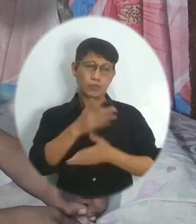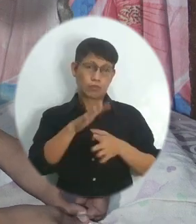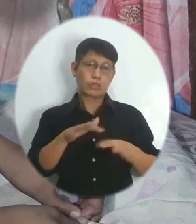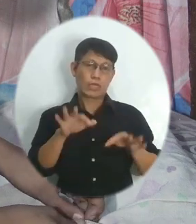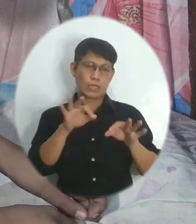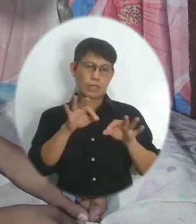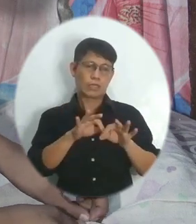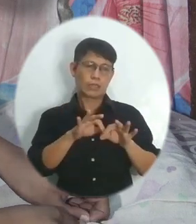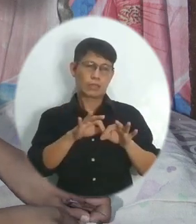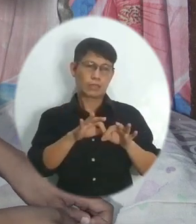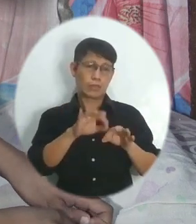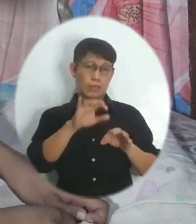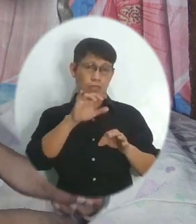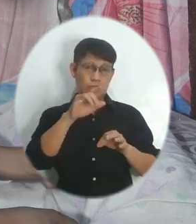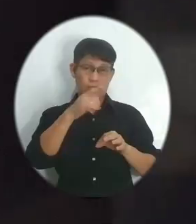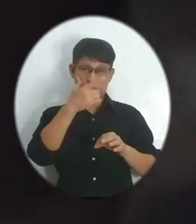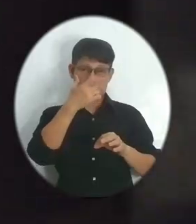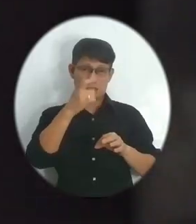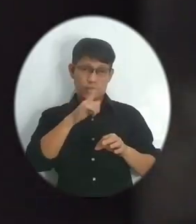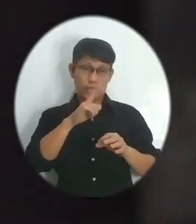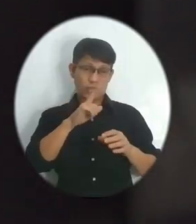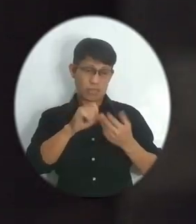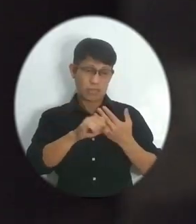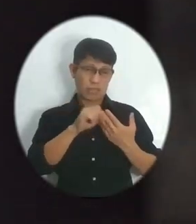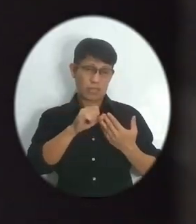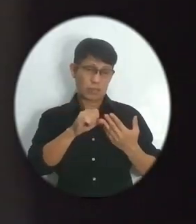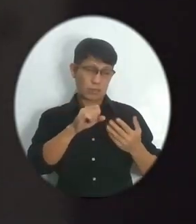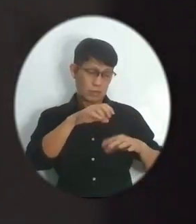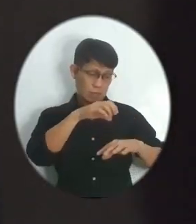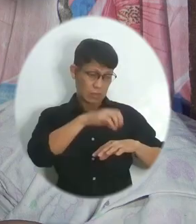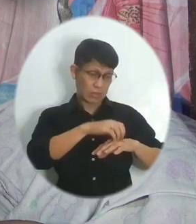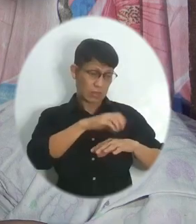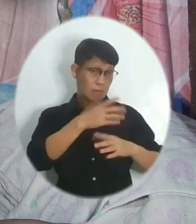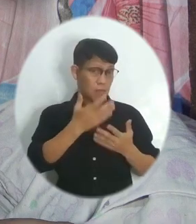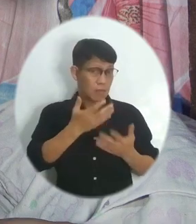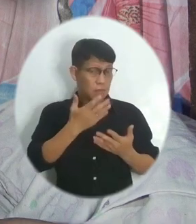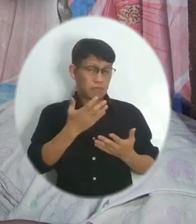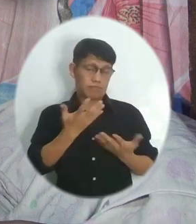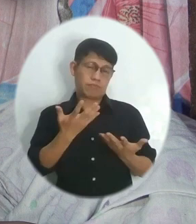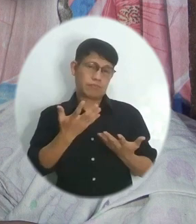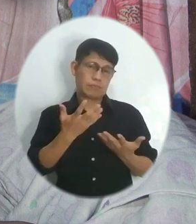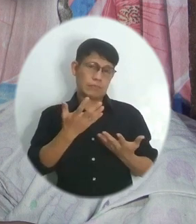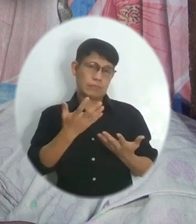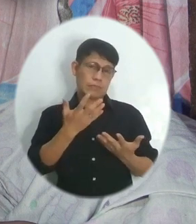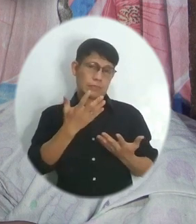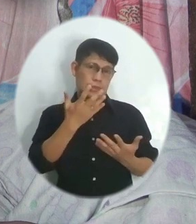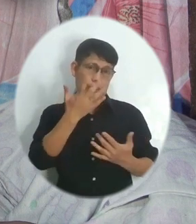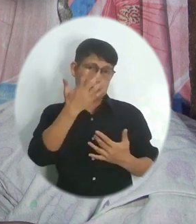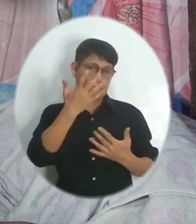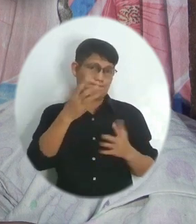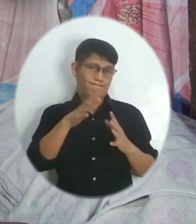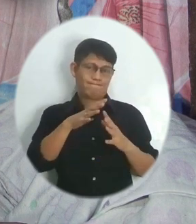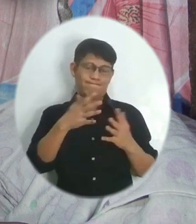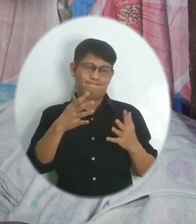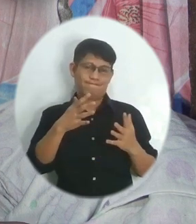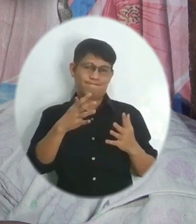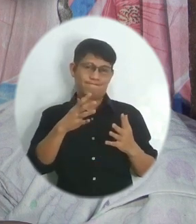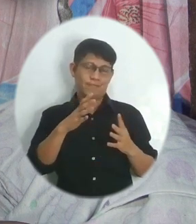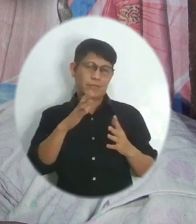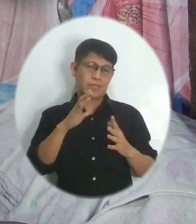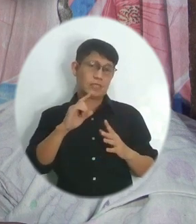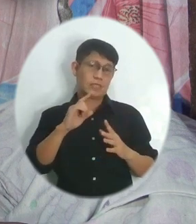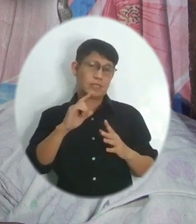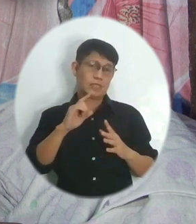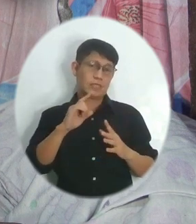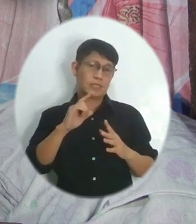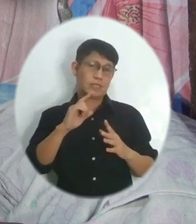kunting ano lang yan. Kasi doon po pala nagsisimula ang malubhang sakit. Sa mga ano po, sa may pamilya na may